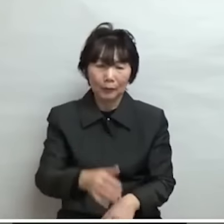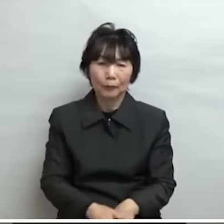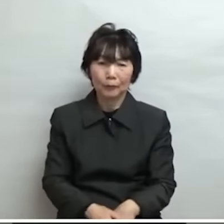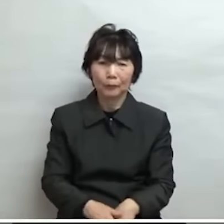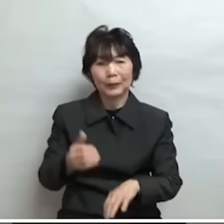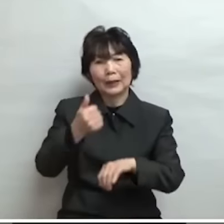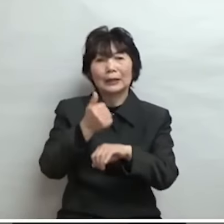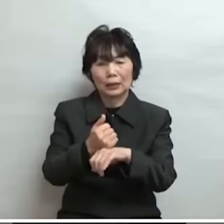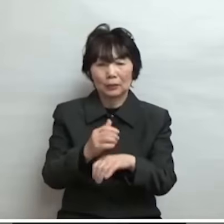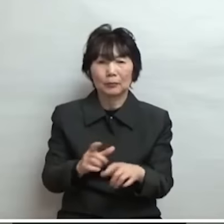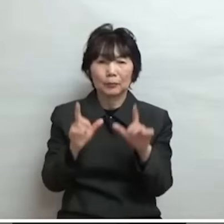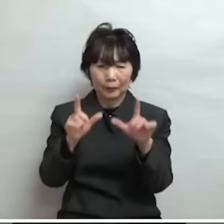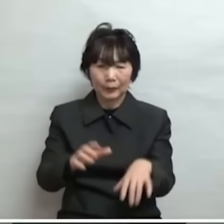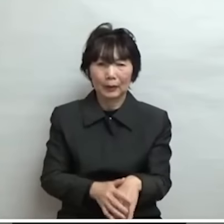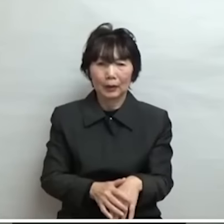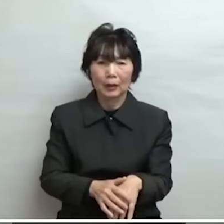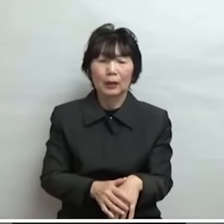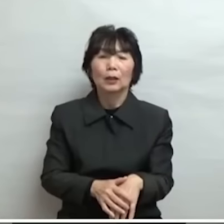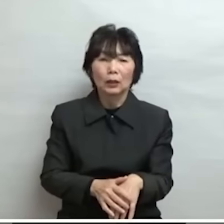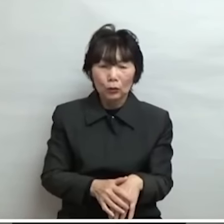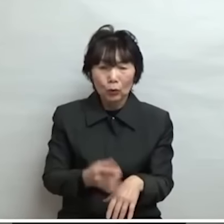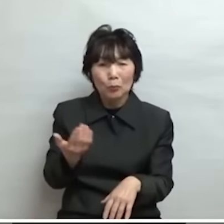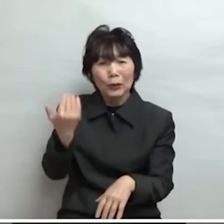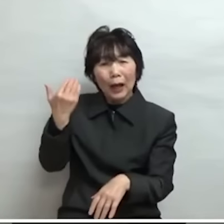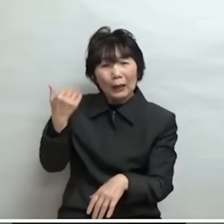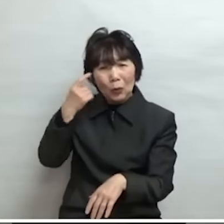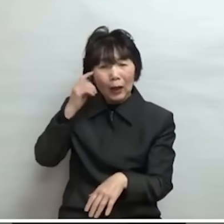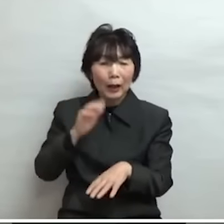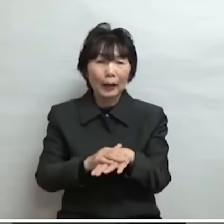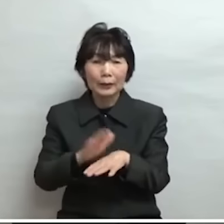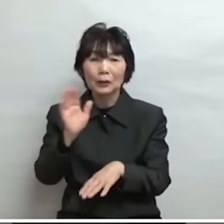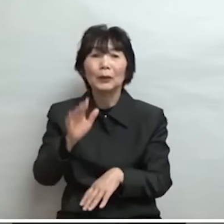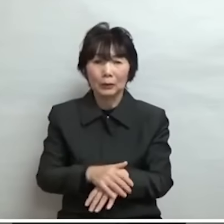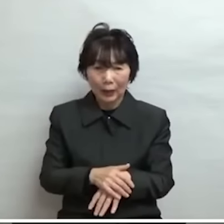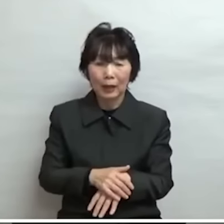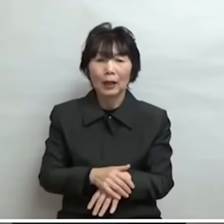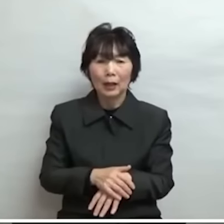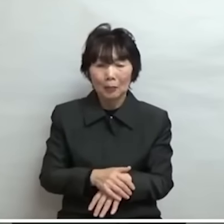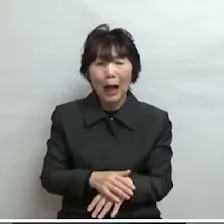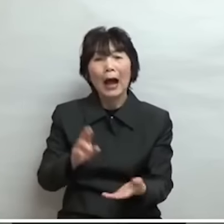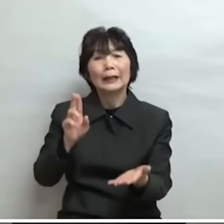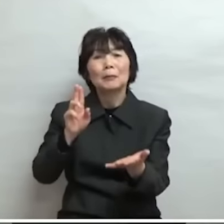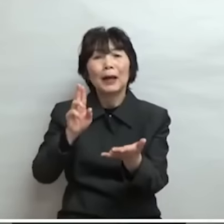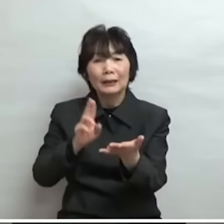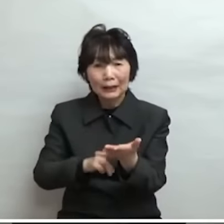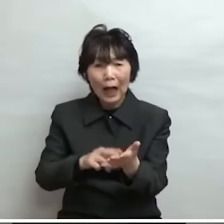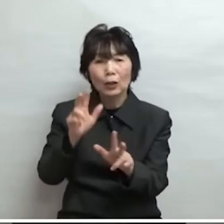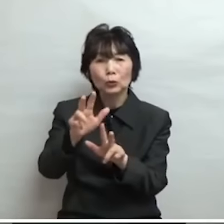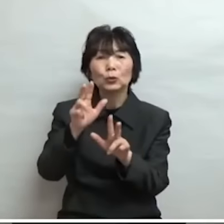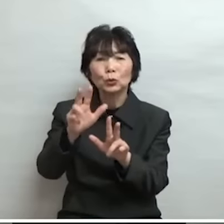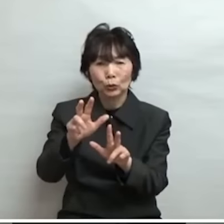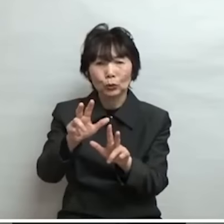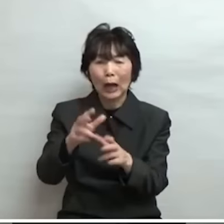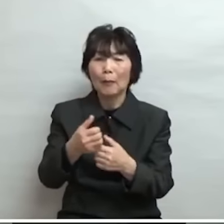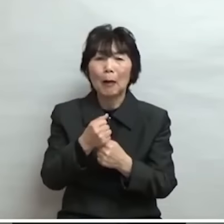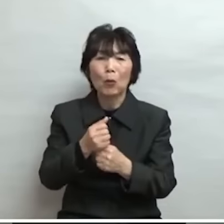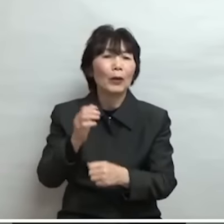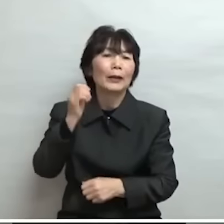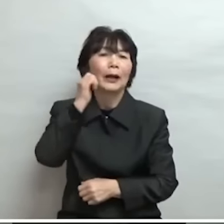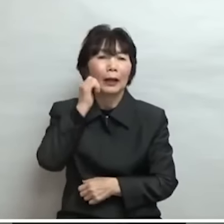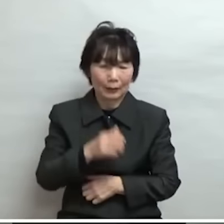その歴史認識の問題ではなくて、はいはい、そもそも決めたルールが破られたっていうことが原因なので、この日を撤去